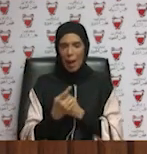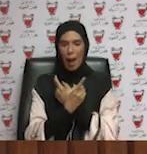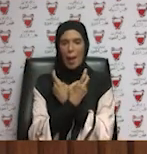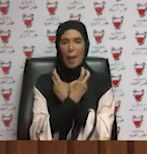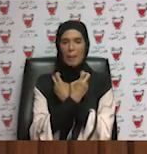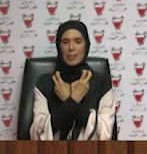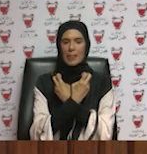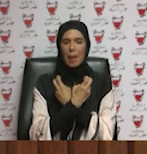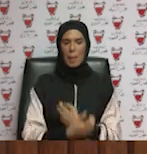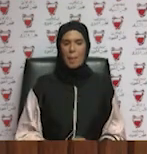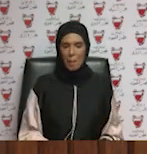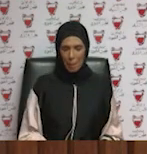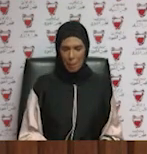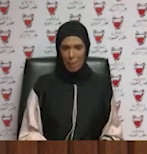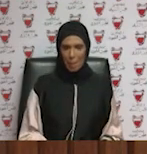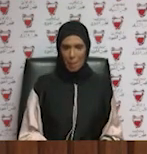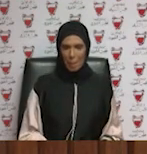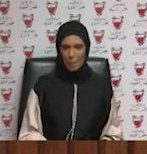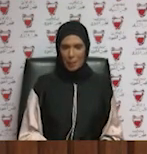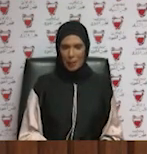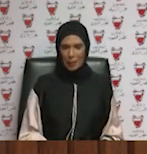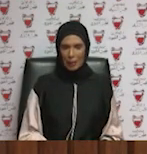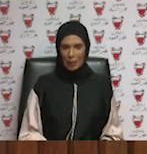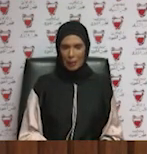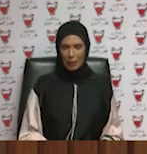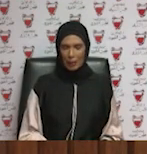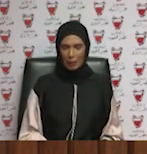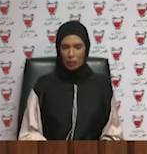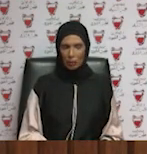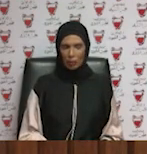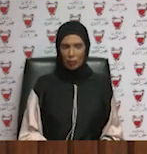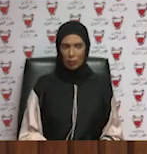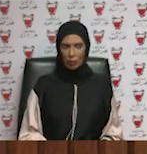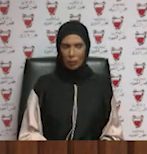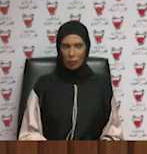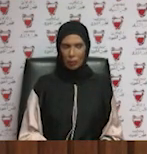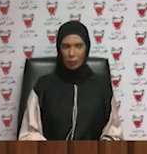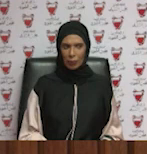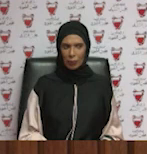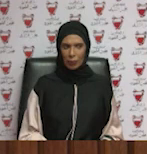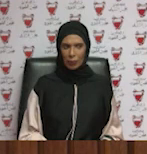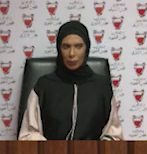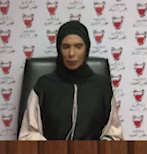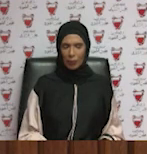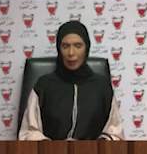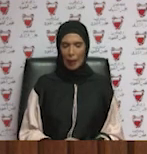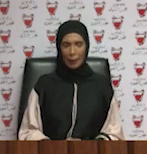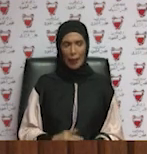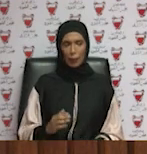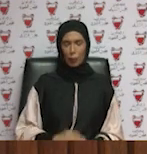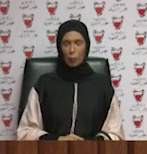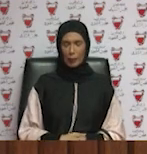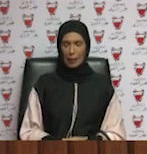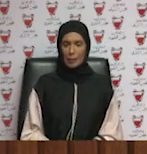هذا يعني تقرير الشعب هو مجرد ل يعني علمكم واطلاعكم عليه، إلا